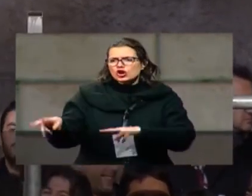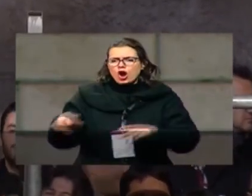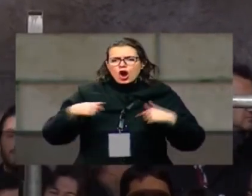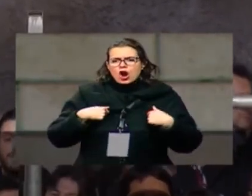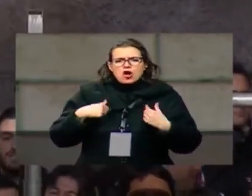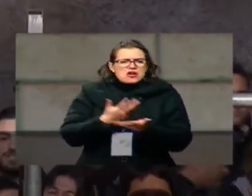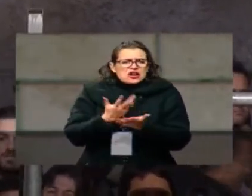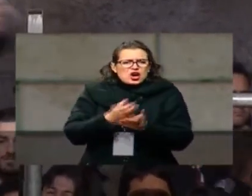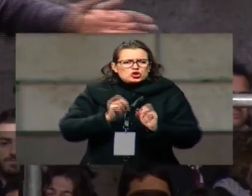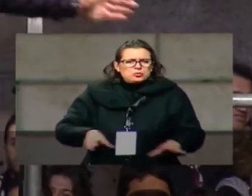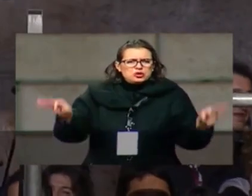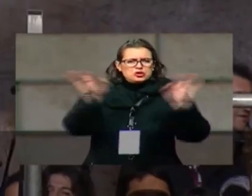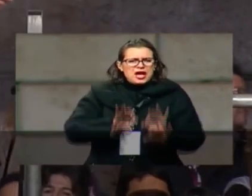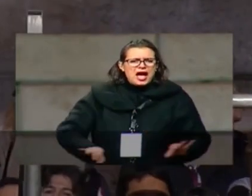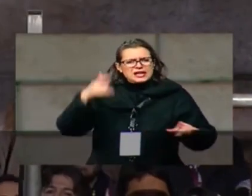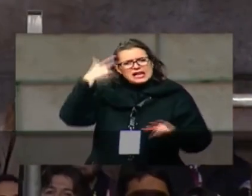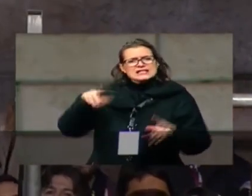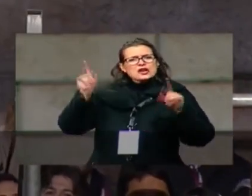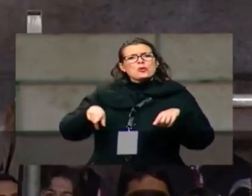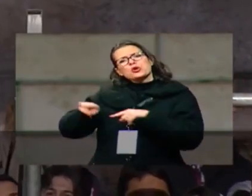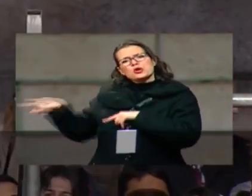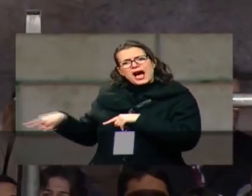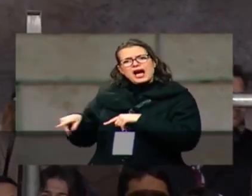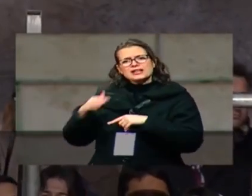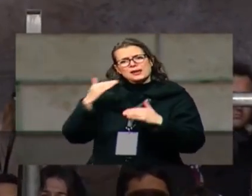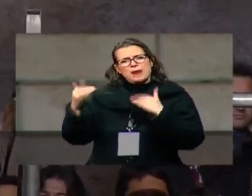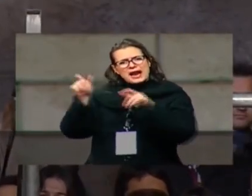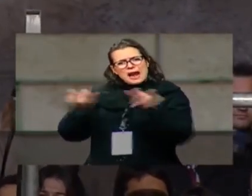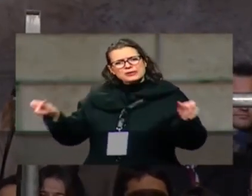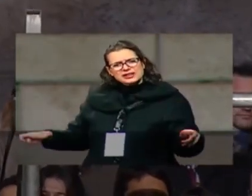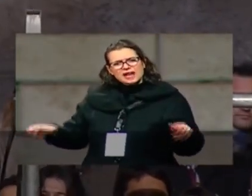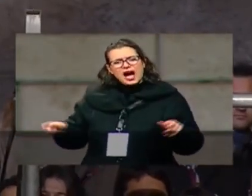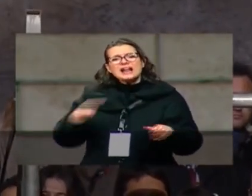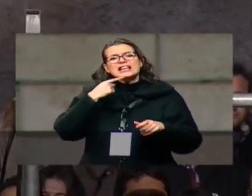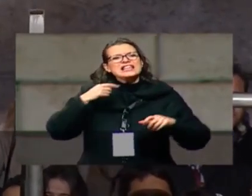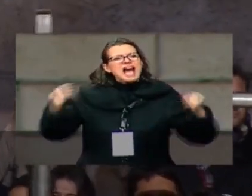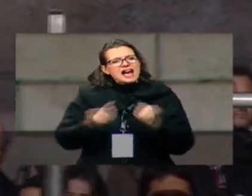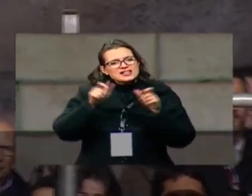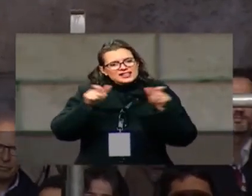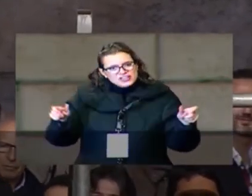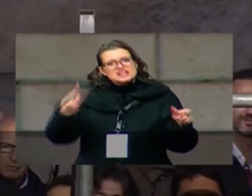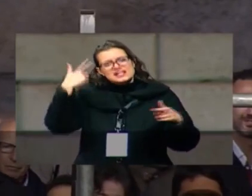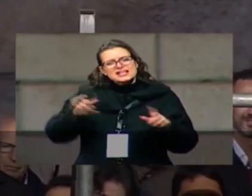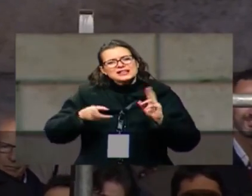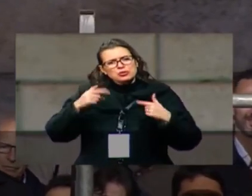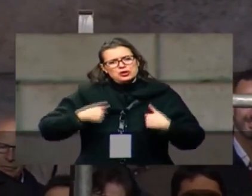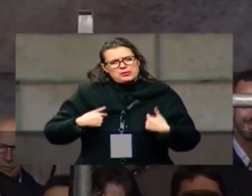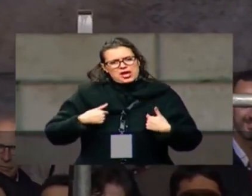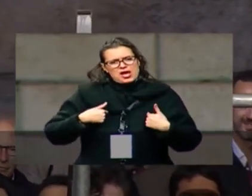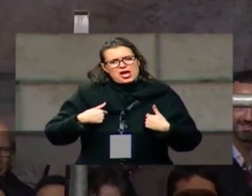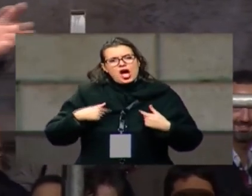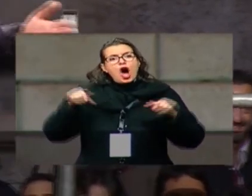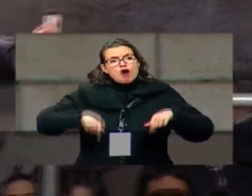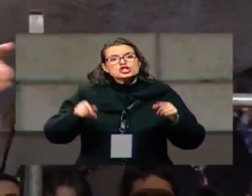raccontarvi più niente sanno molto di più i parlamentari gli attivisti Siamo un popolo molto più informato di prima